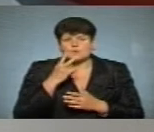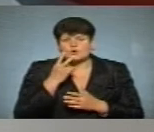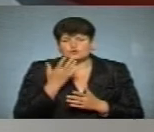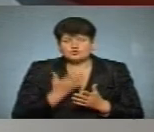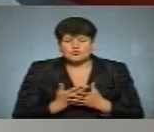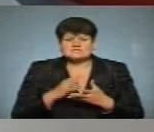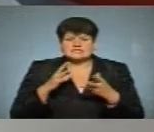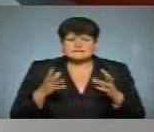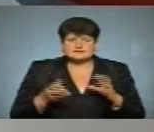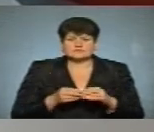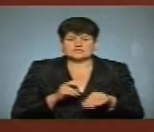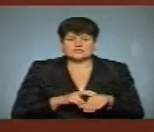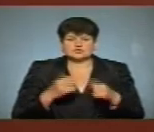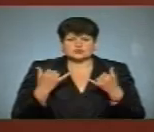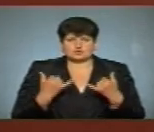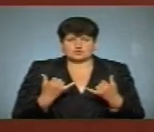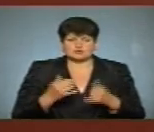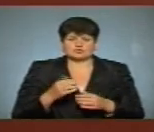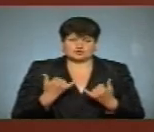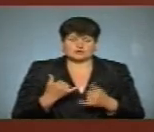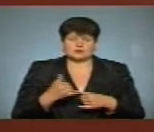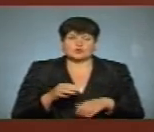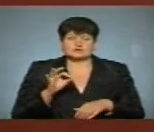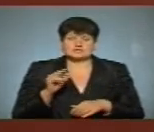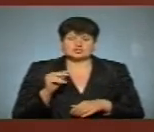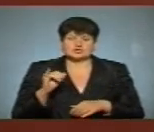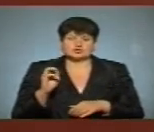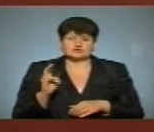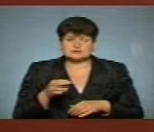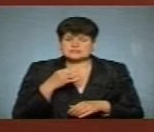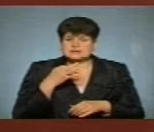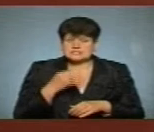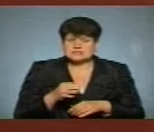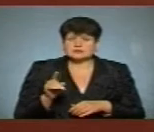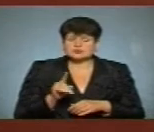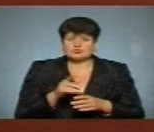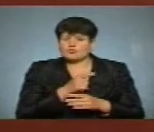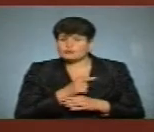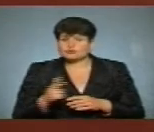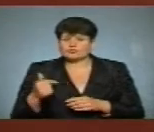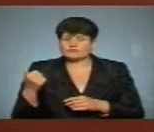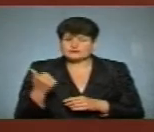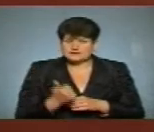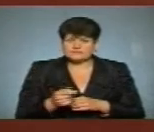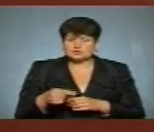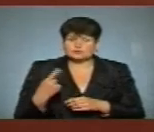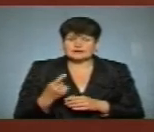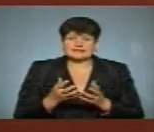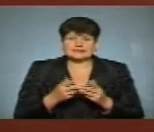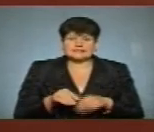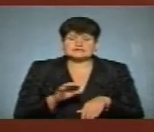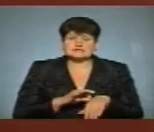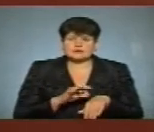висновки епідеміологів? Сьогодні Оксана Чорчук, головна санітарна лікарка, повідомила про те, що упродовж тижня на Тернопільщині кількість хворих